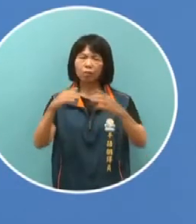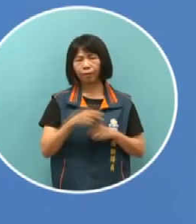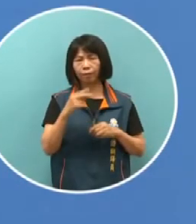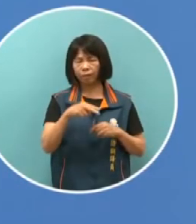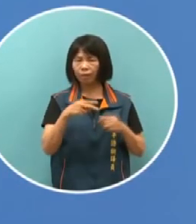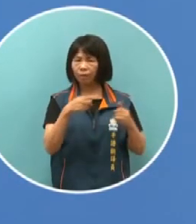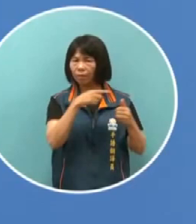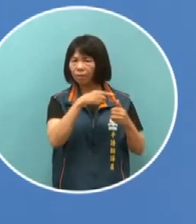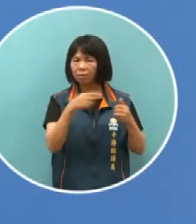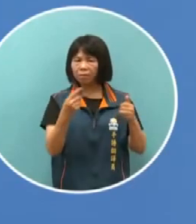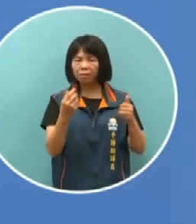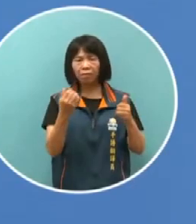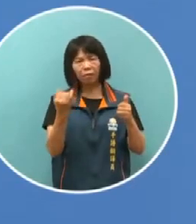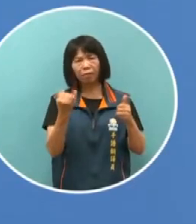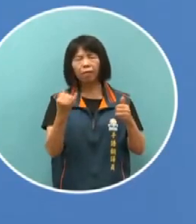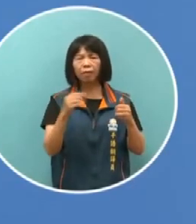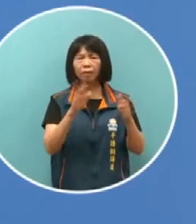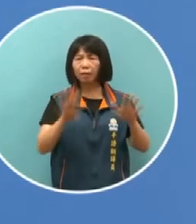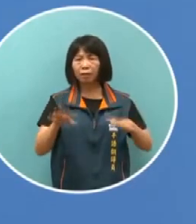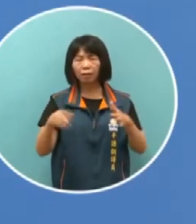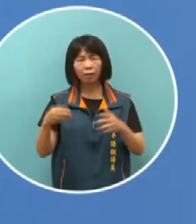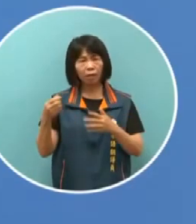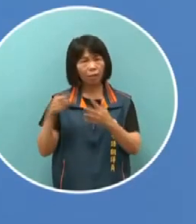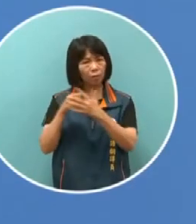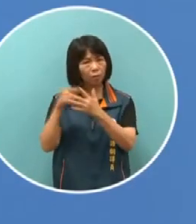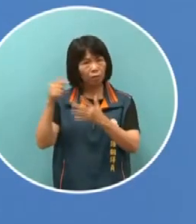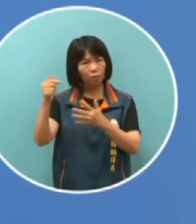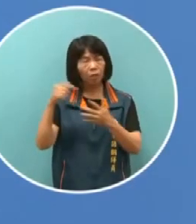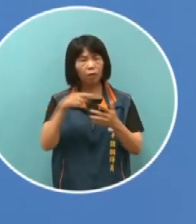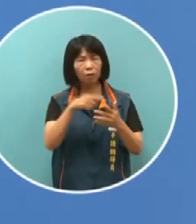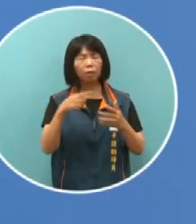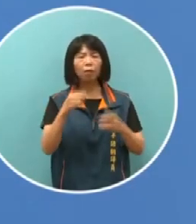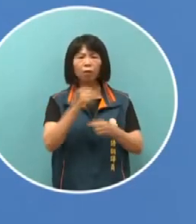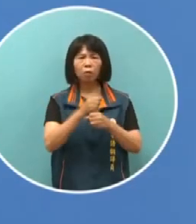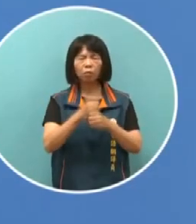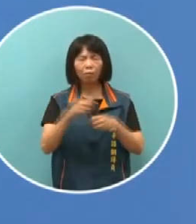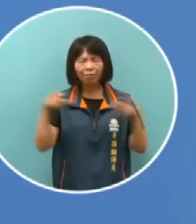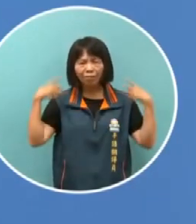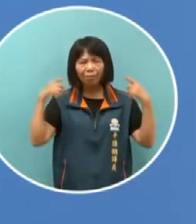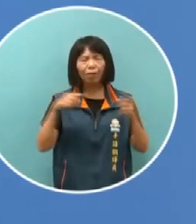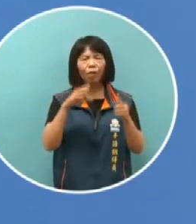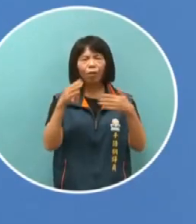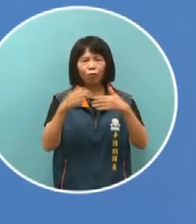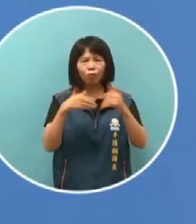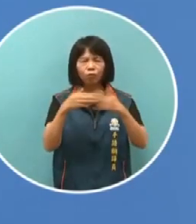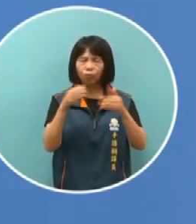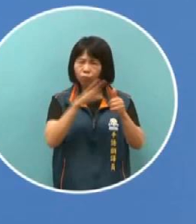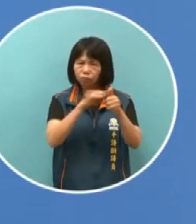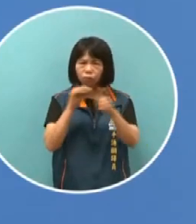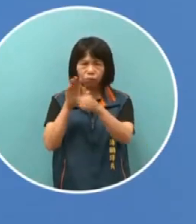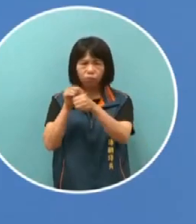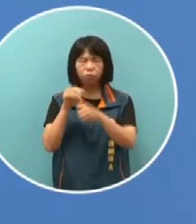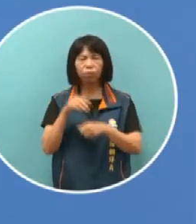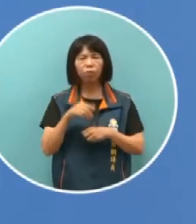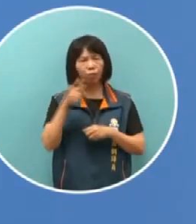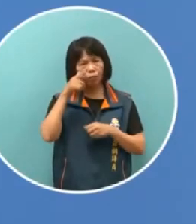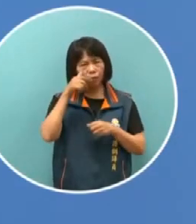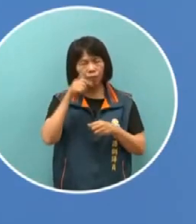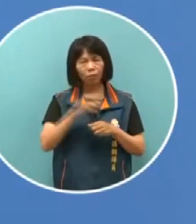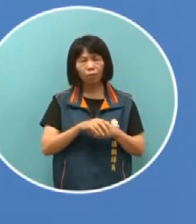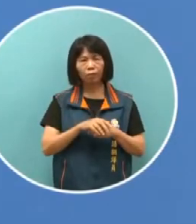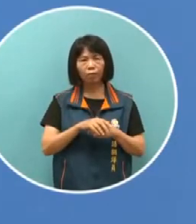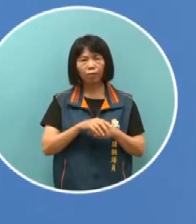人他们也在工作上有互相的学习，所以其实因此我们把这两